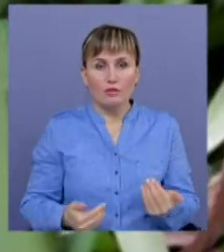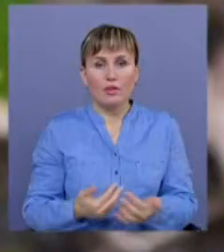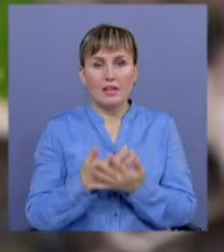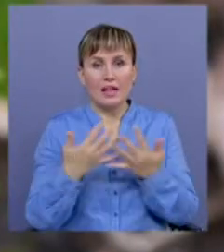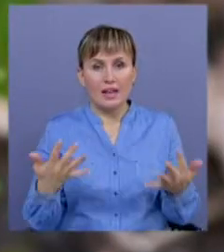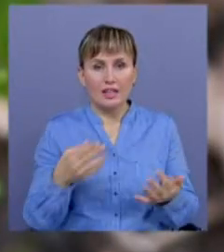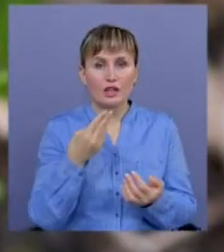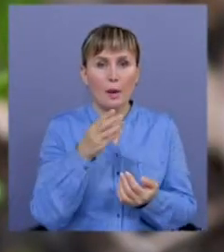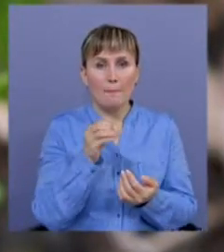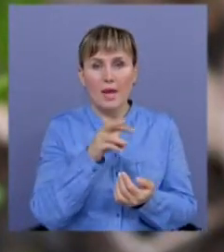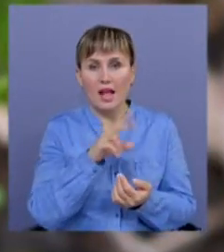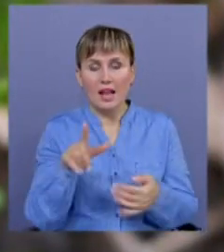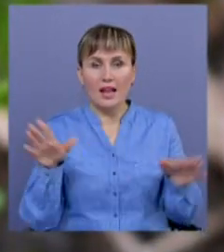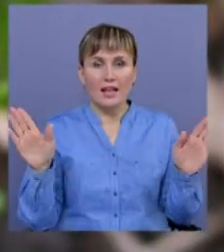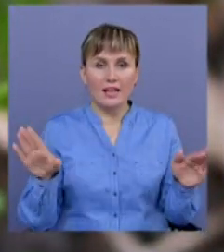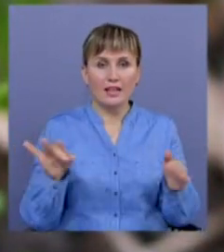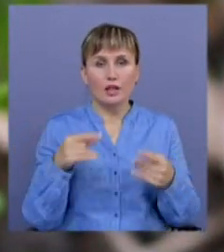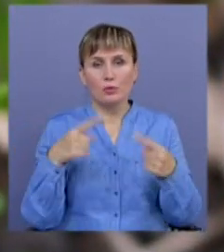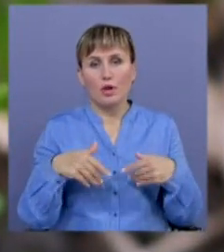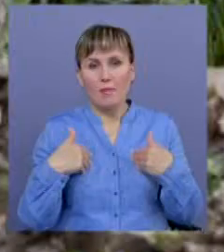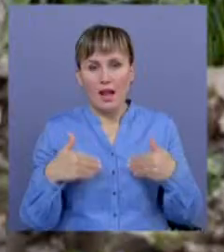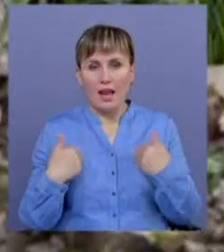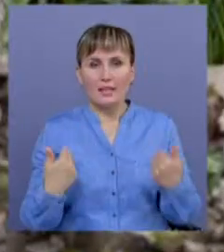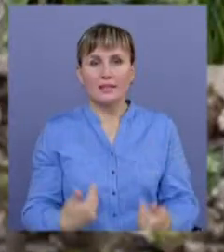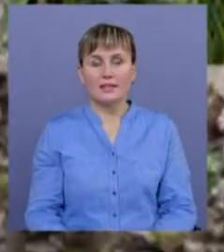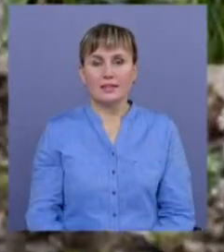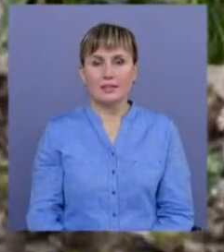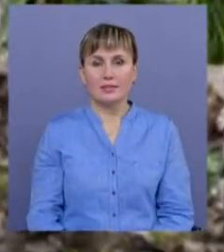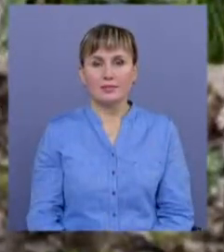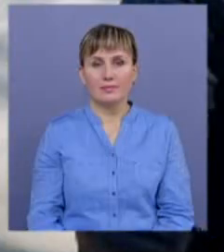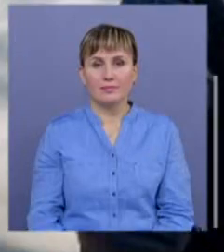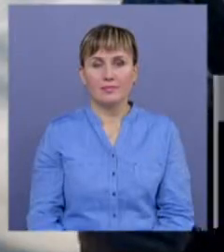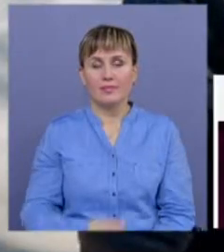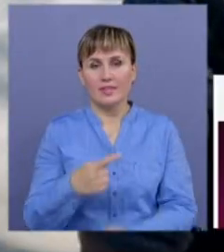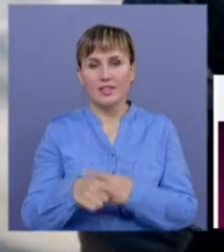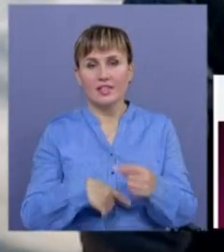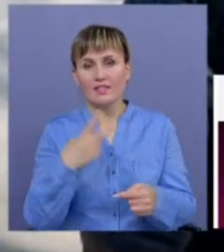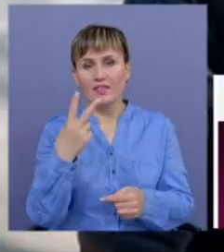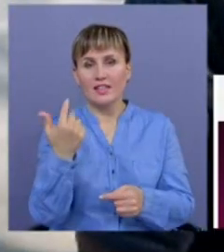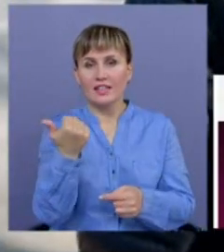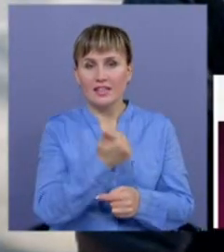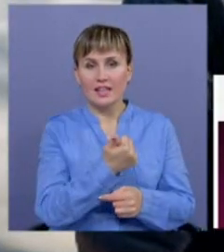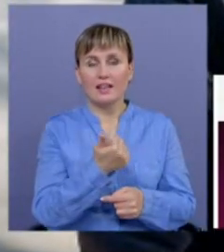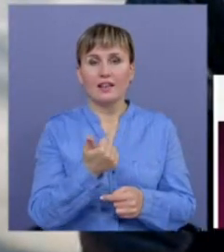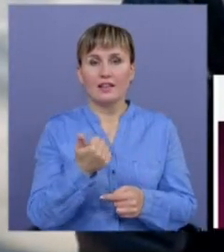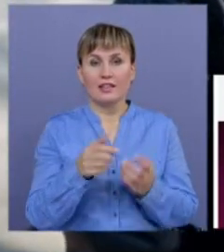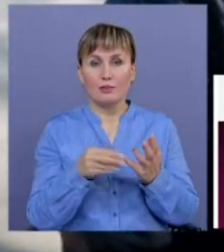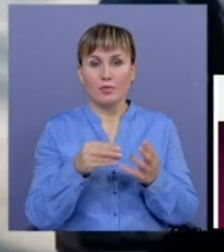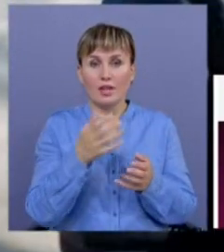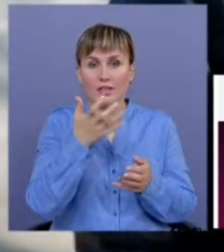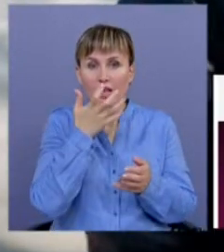популяция шмелей-опылителей и других полезных насекомых. Буквально через 2-3 недели, когда земля как следует прогреется